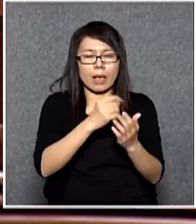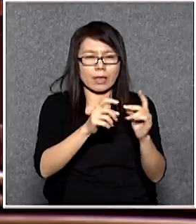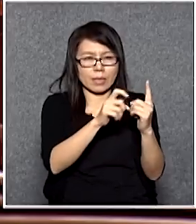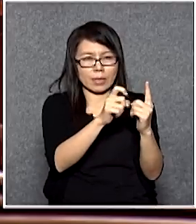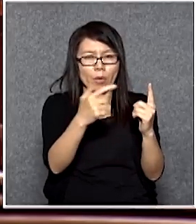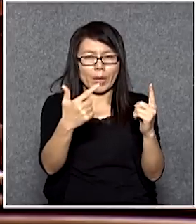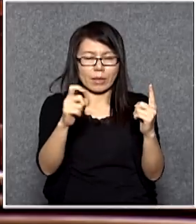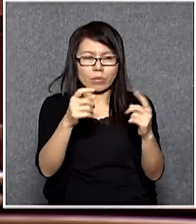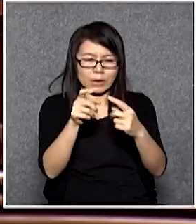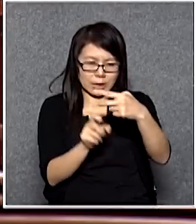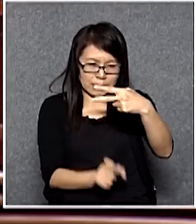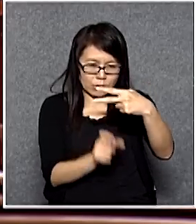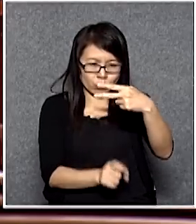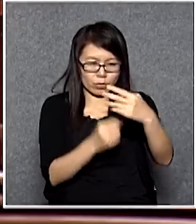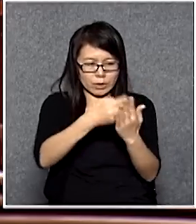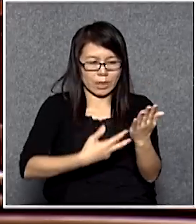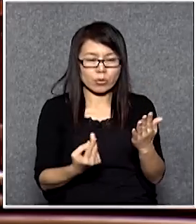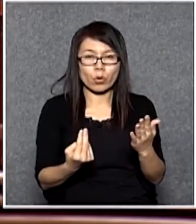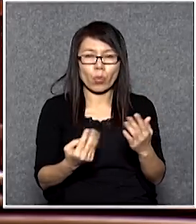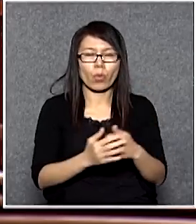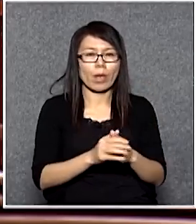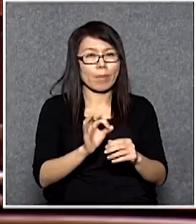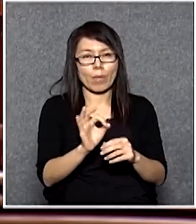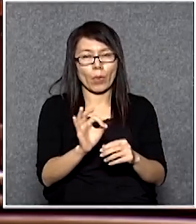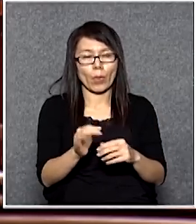草稿是沒有